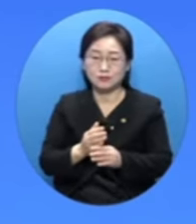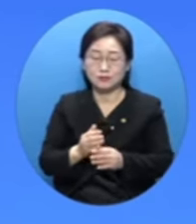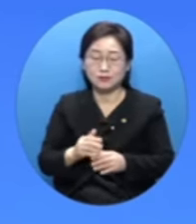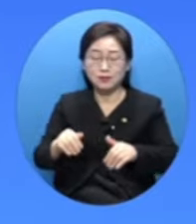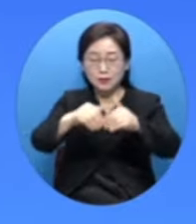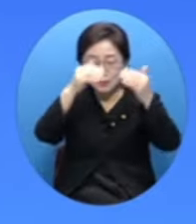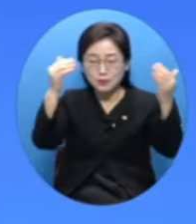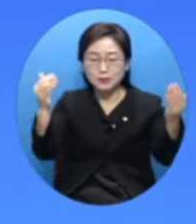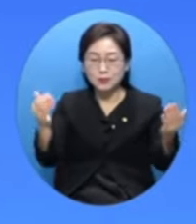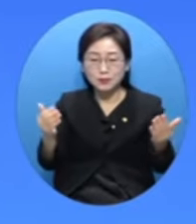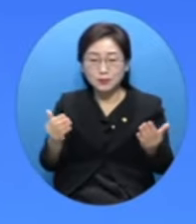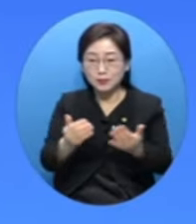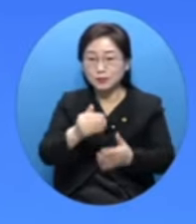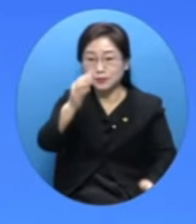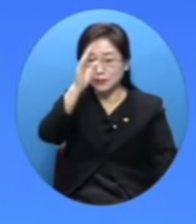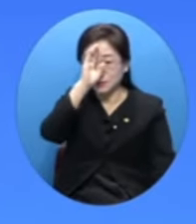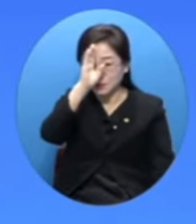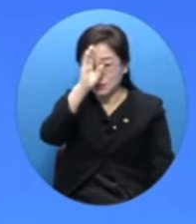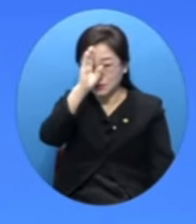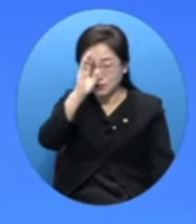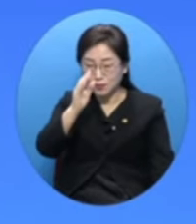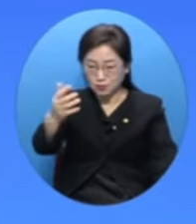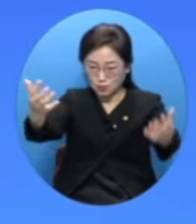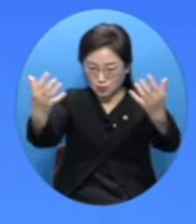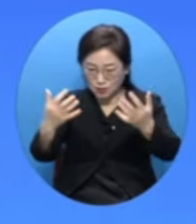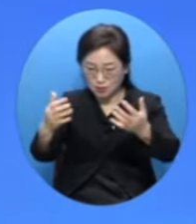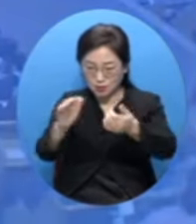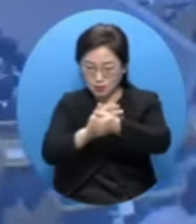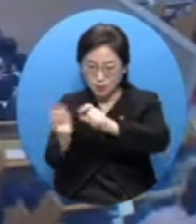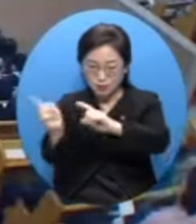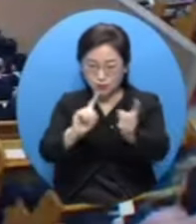모든 병들을 다 고쳐주신 것입니다.